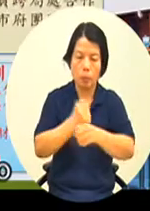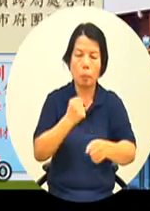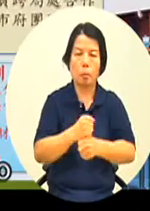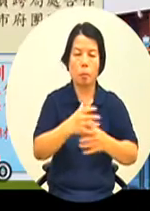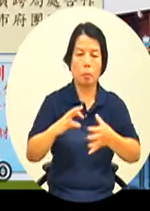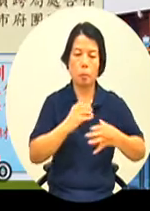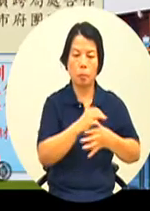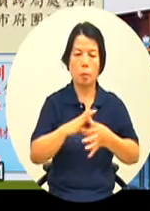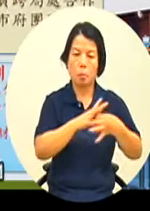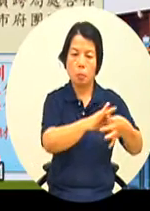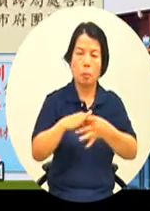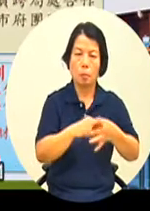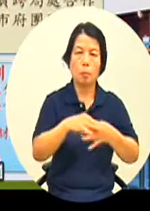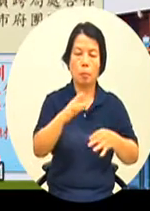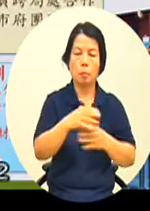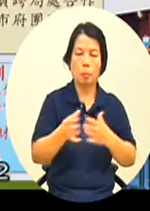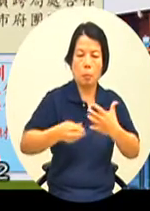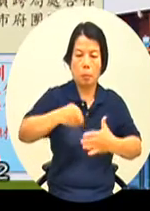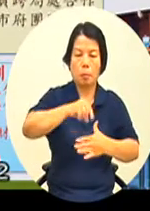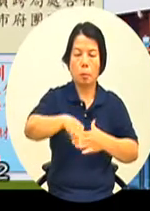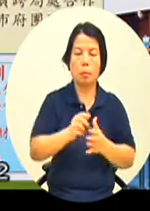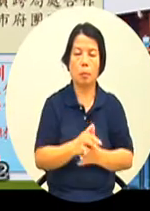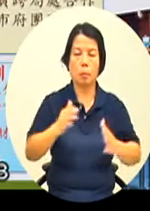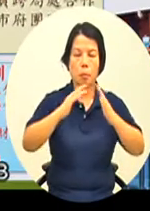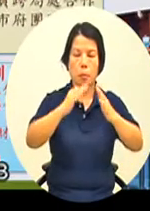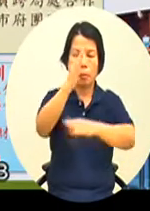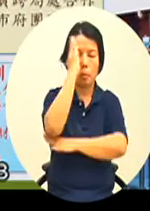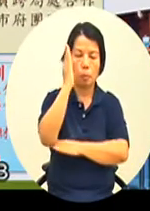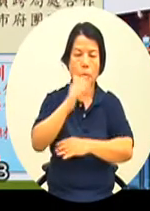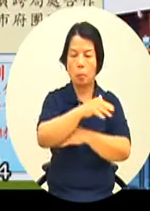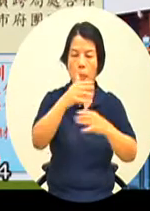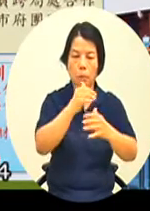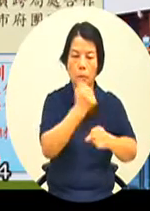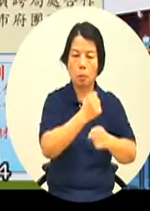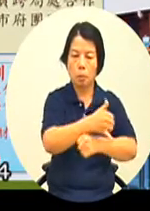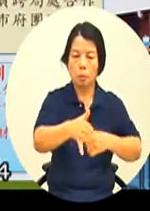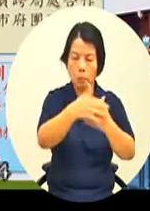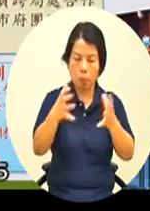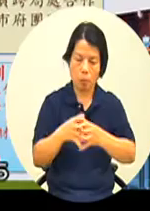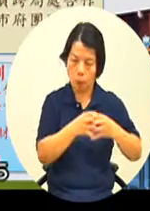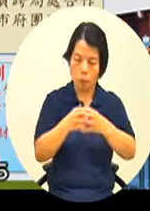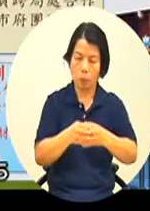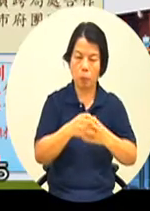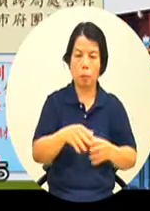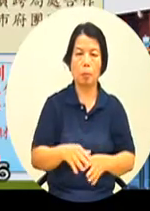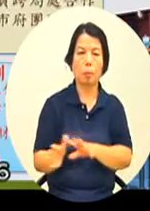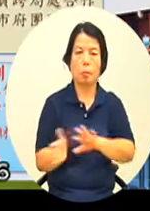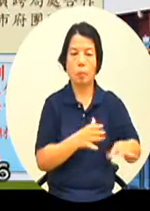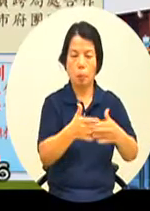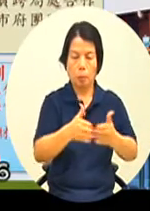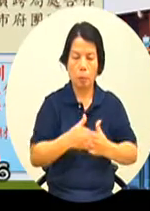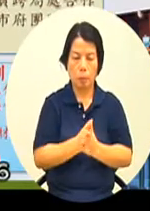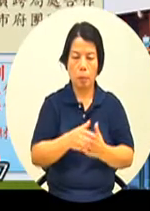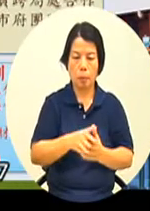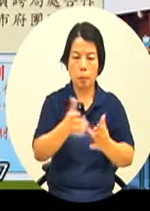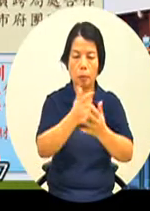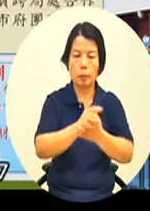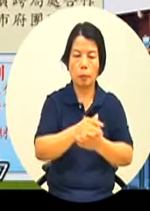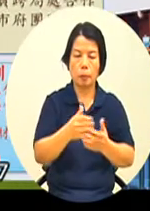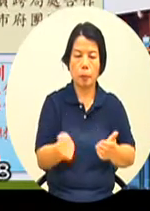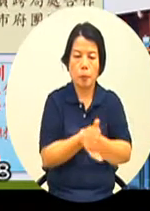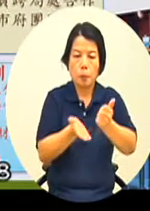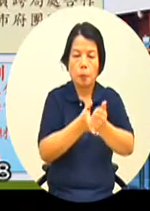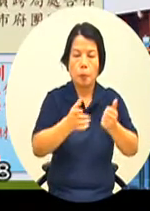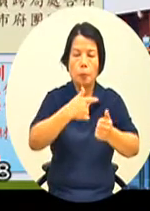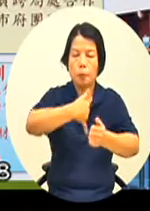联系沟通职能，提升市府团队行政效能及合作模式。另外，我们也选送人才出国培训，这里面包括